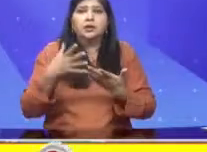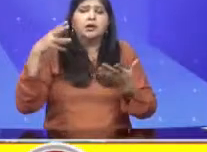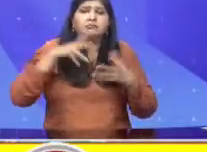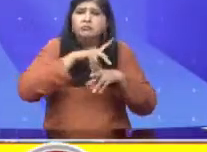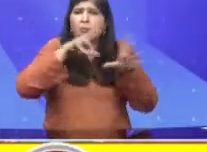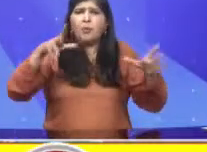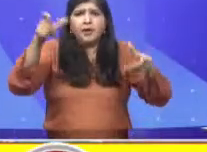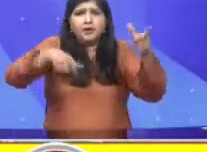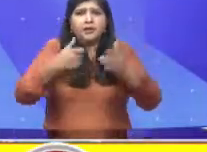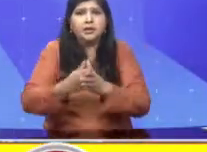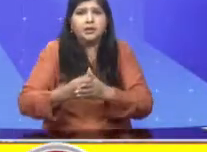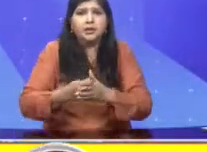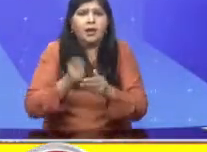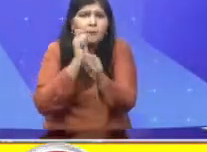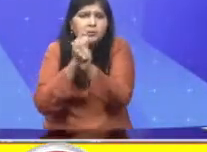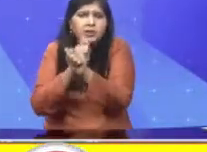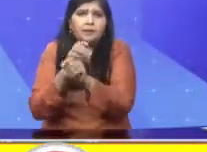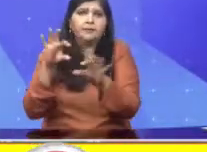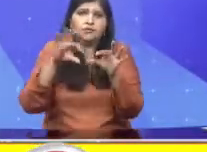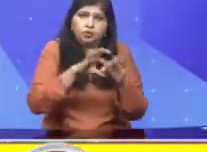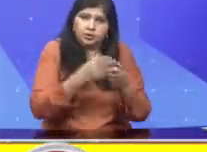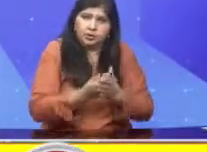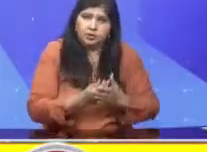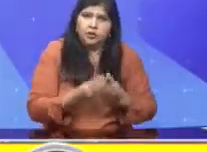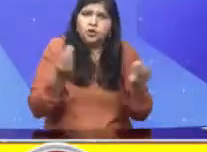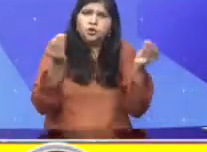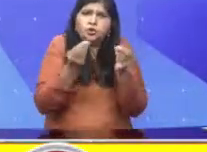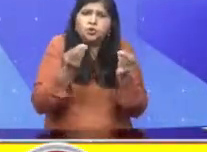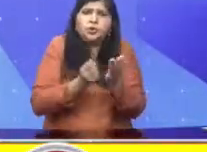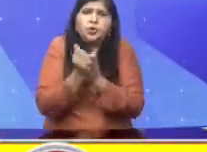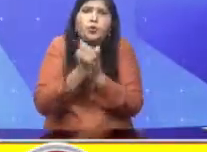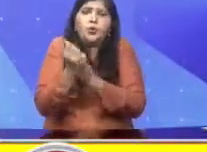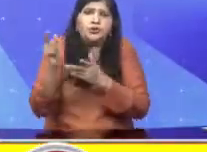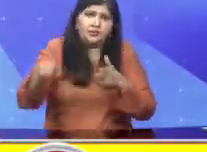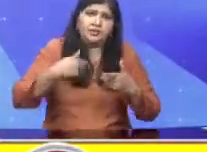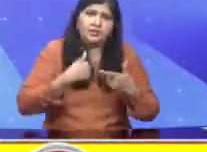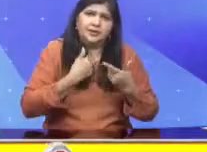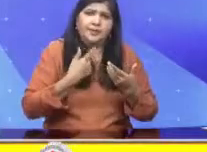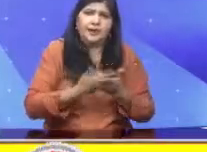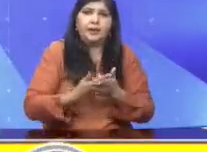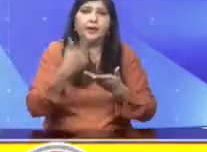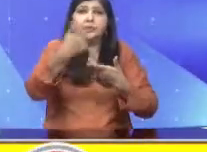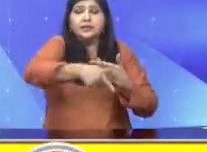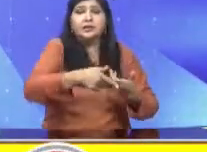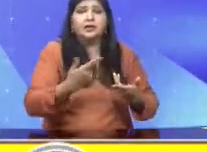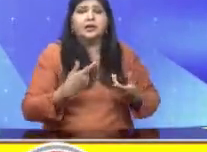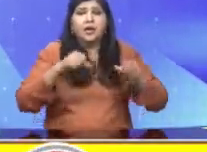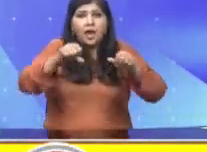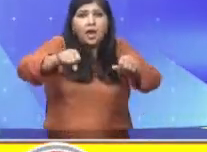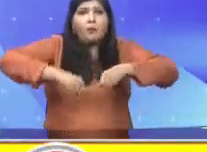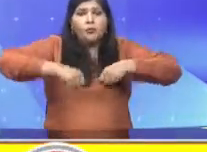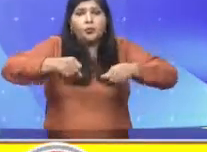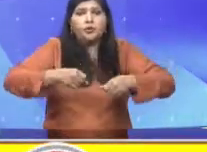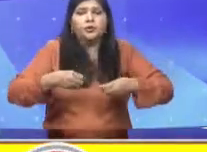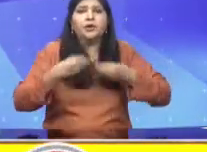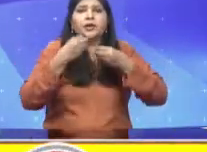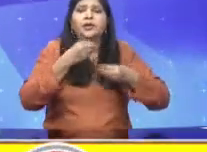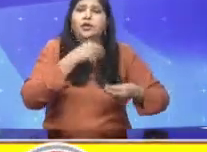शिल्पी जुड़े हुए हैं। आपके छोटे छोटे प्रयास बुनकरों में एक नई उम